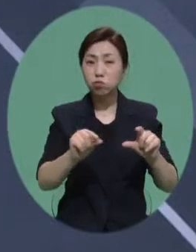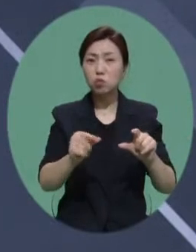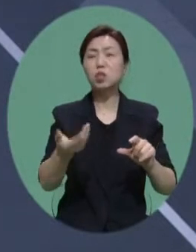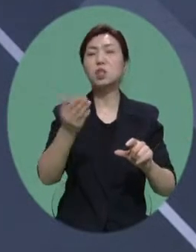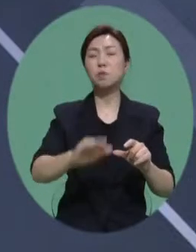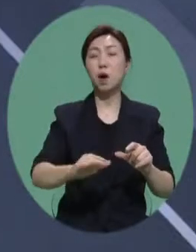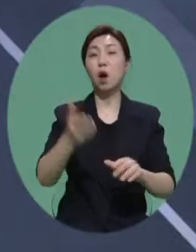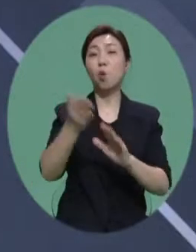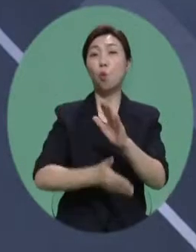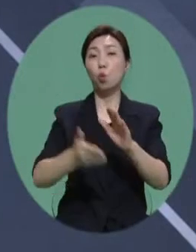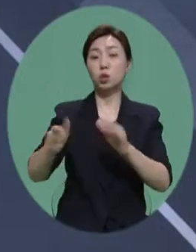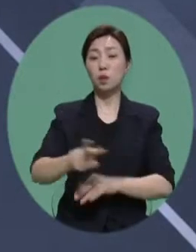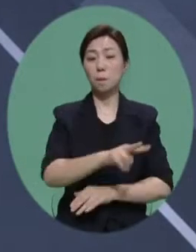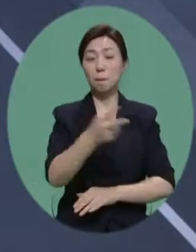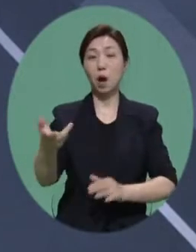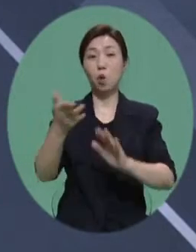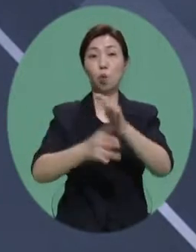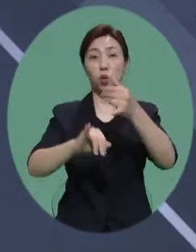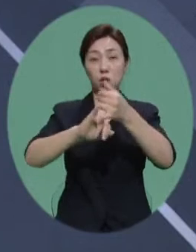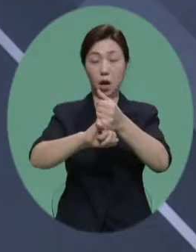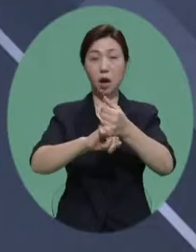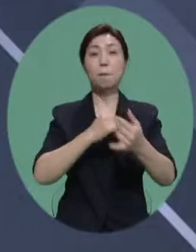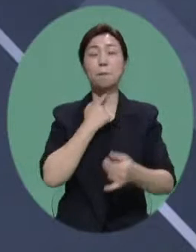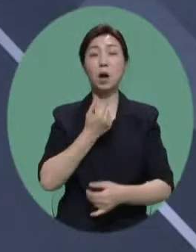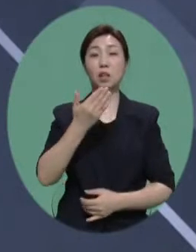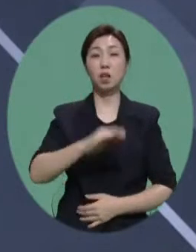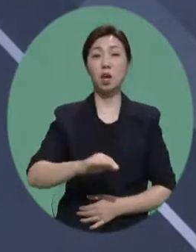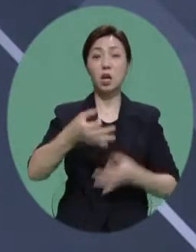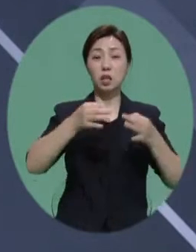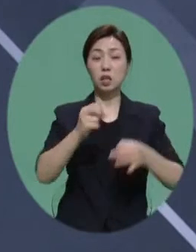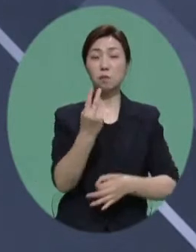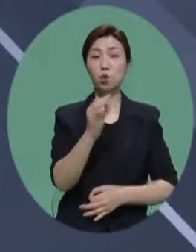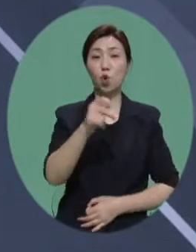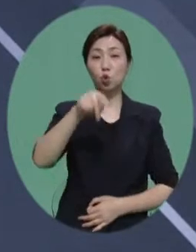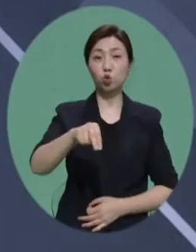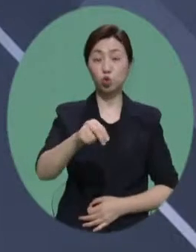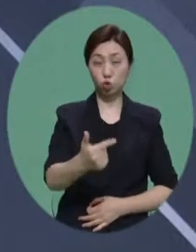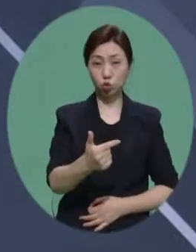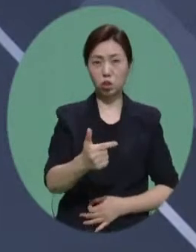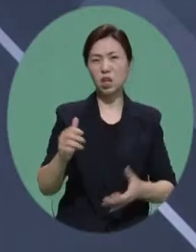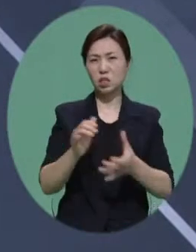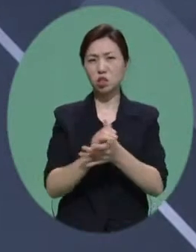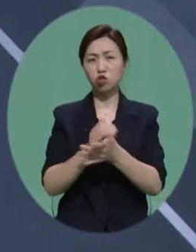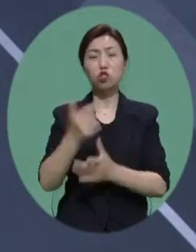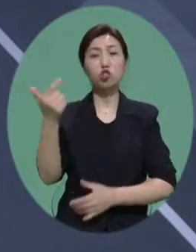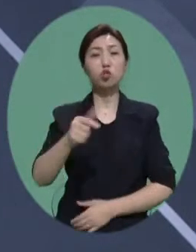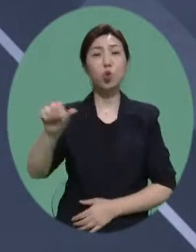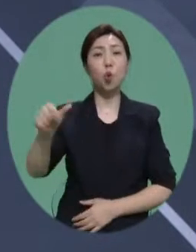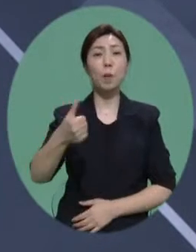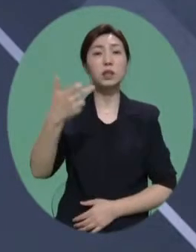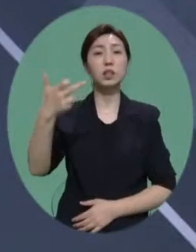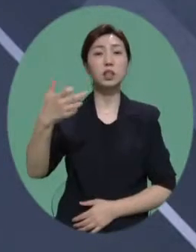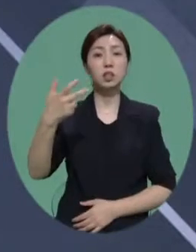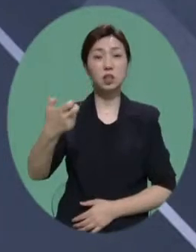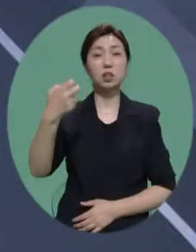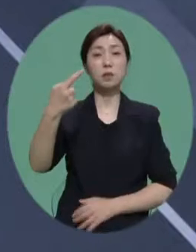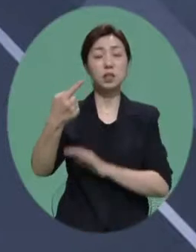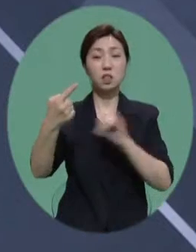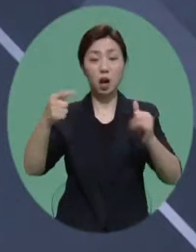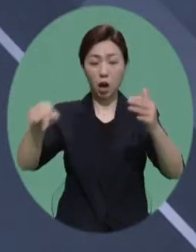지금까지 김영민 의 친구 6561 명 중에 단 한명도 어 정규직과 된 사람이